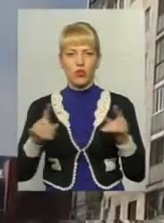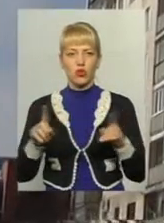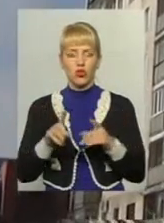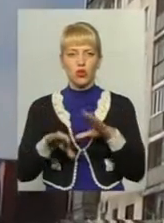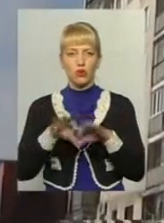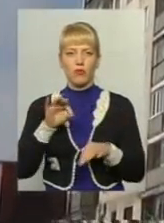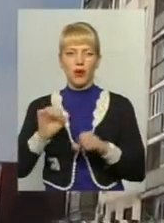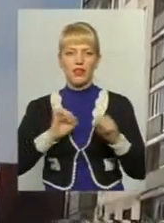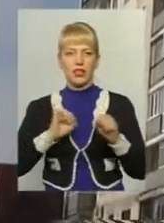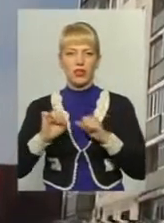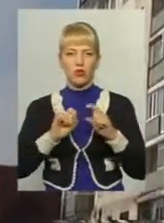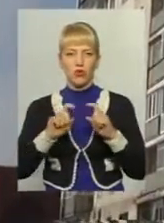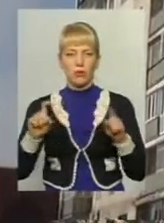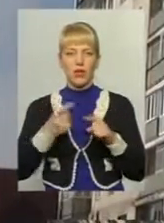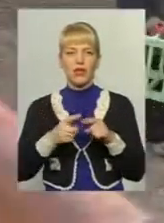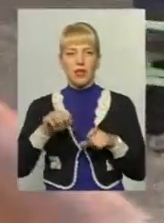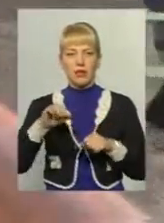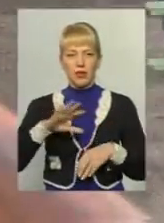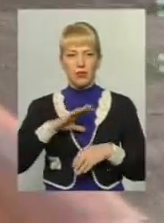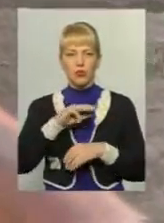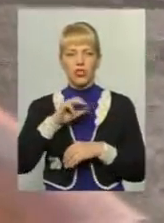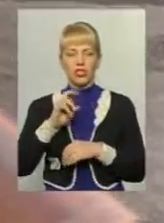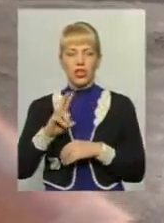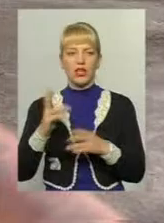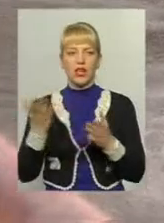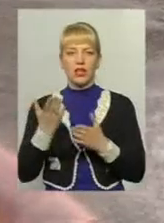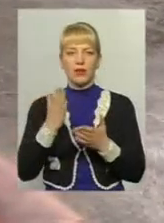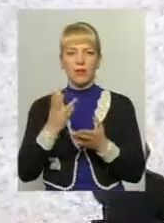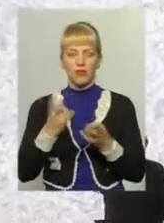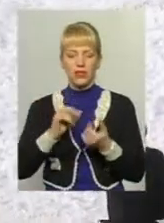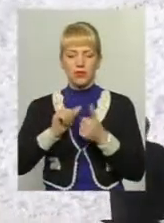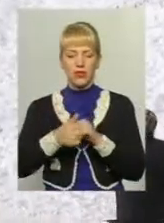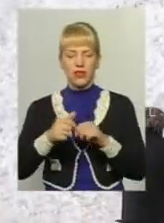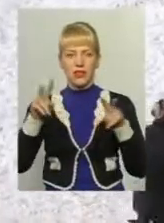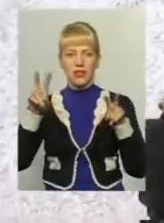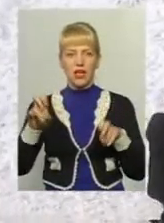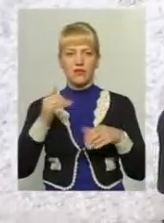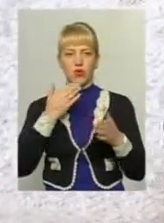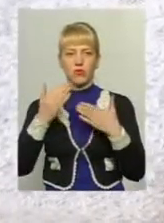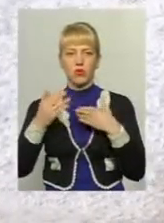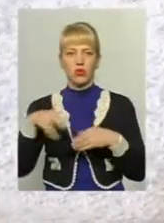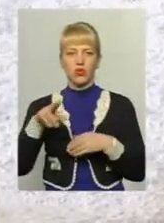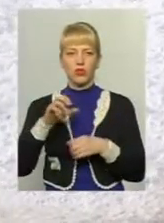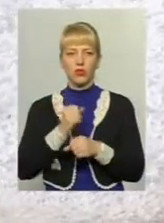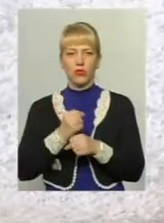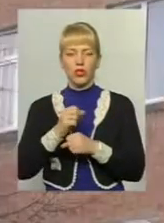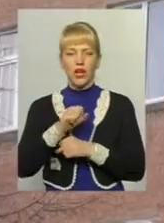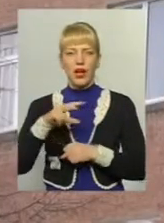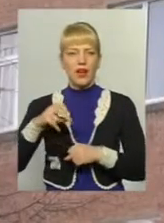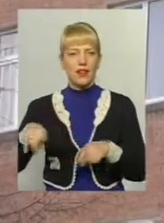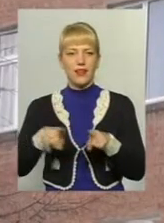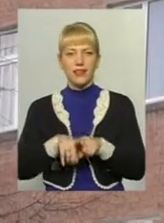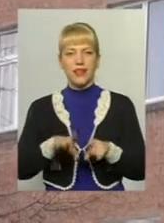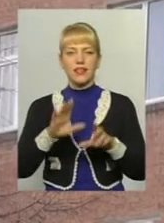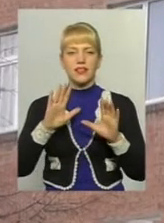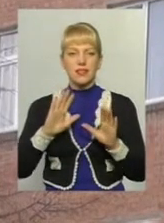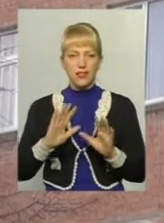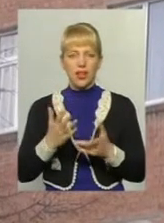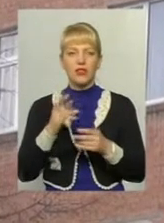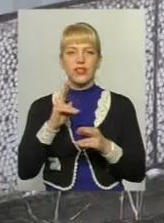керуючу компанію. Нею міг бути і ЖЕК, який мав змінити назву, а з нею і підходи до роботи. Але не так сталося, як